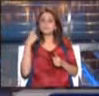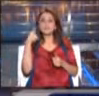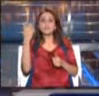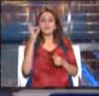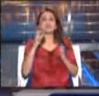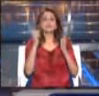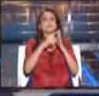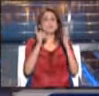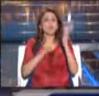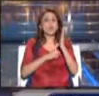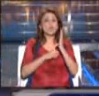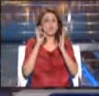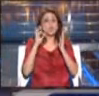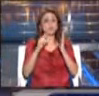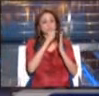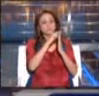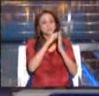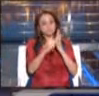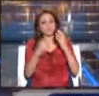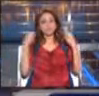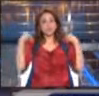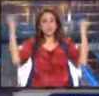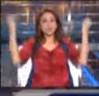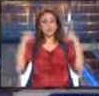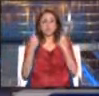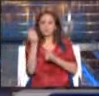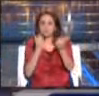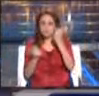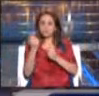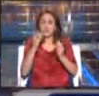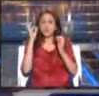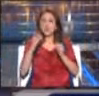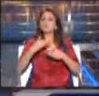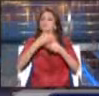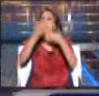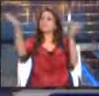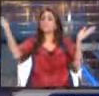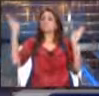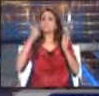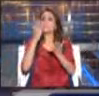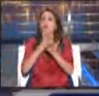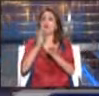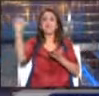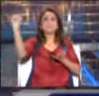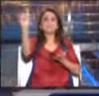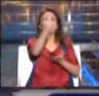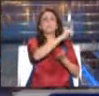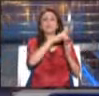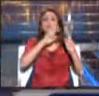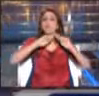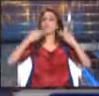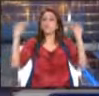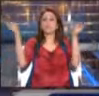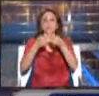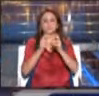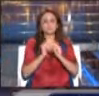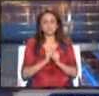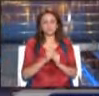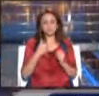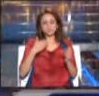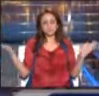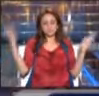ينص نص صريح على إن الرياضة حق مكفول للجميع. الحق الوقفات اللي بشوفها في الفترات الأخرانية